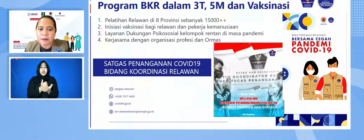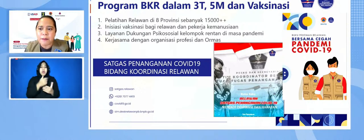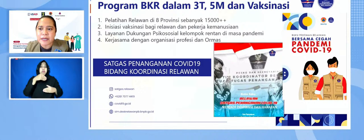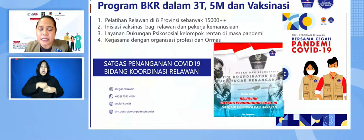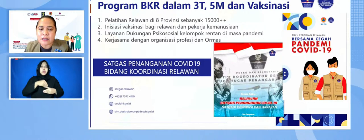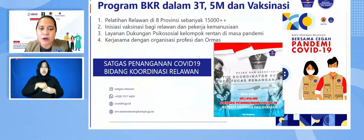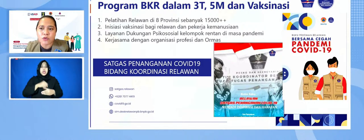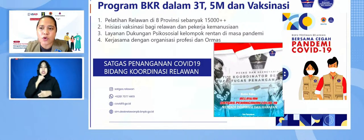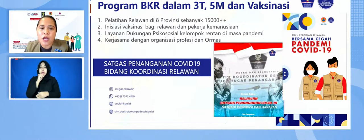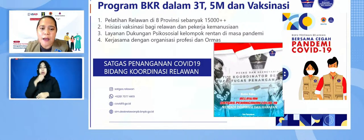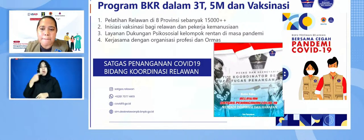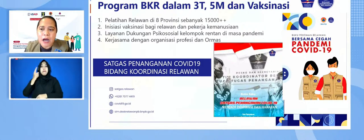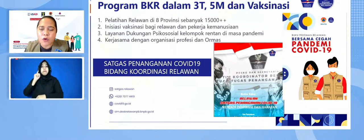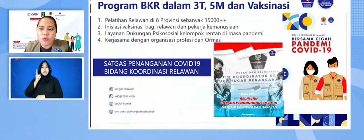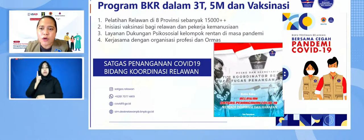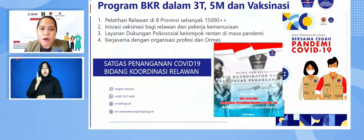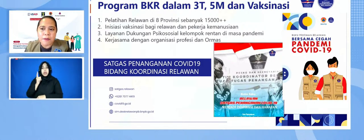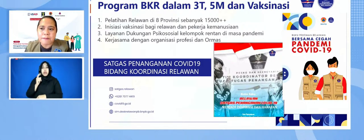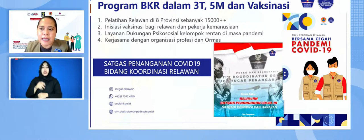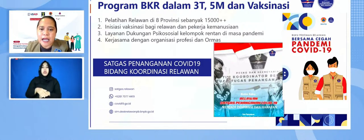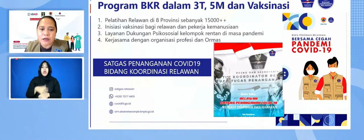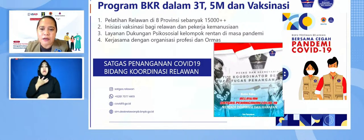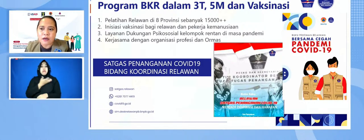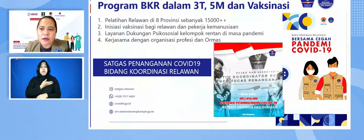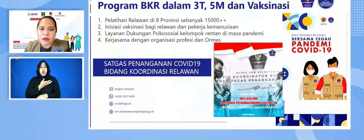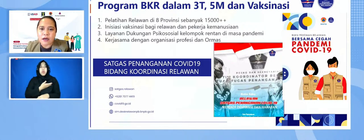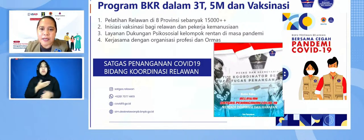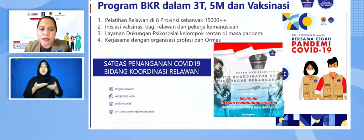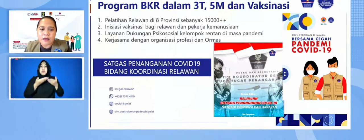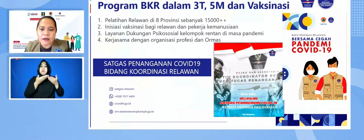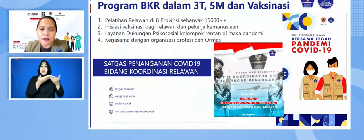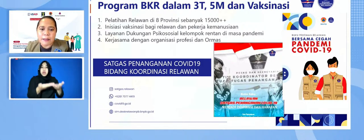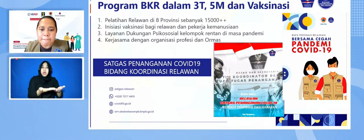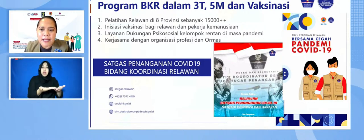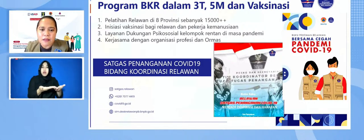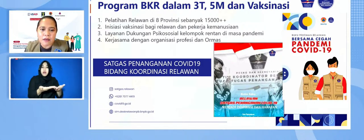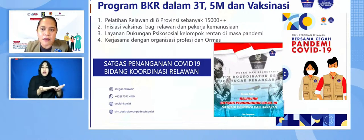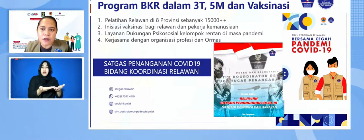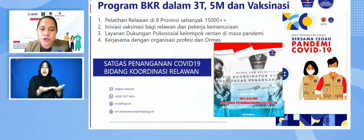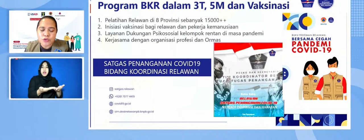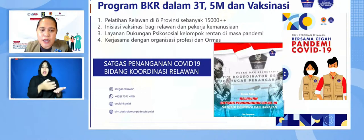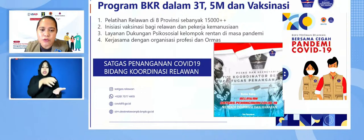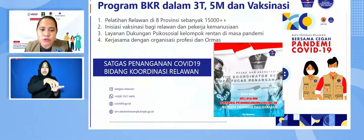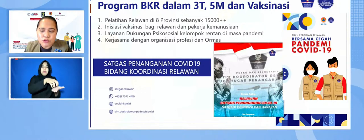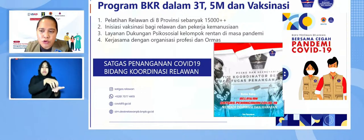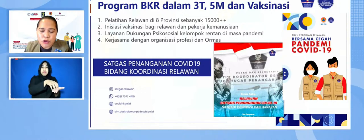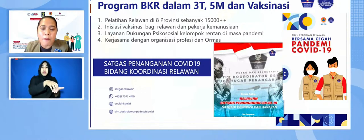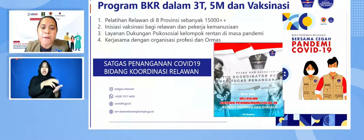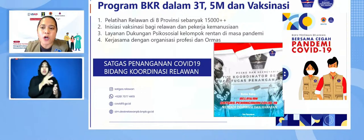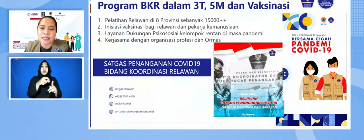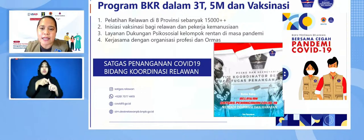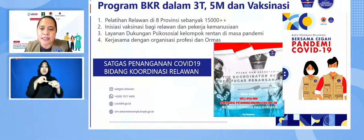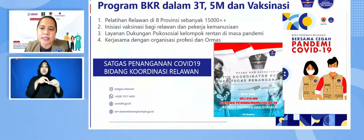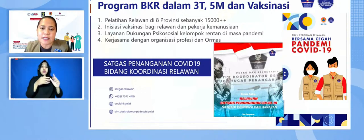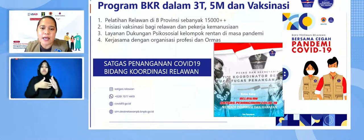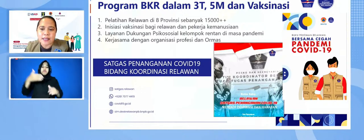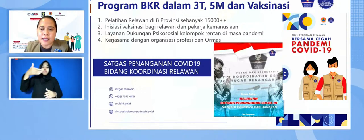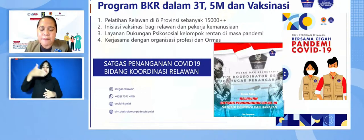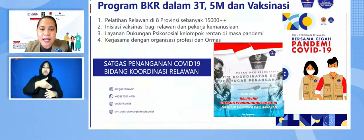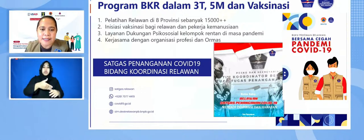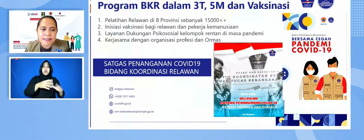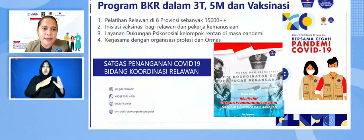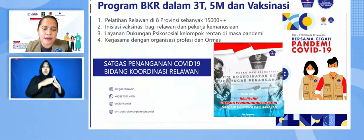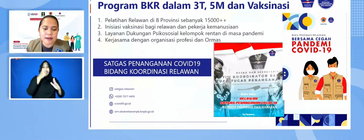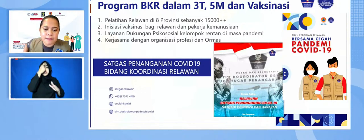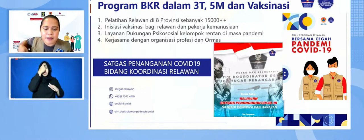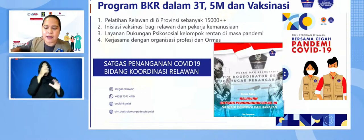kepada pemerintah untuk mau memberikan tempat rujukan untuk kelompok rentan ini.